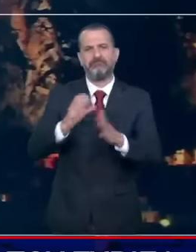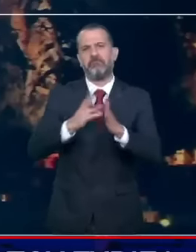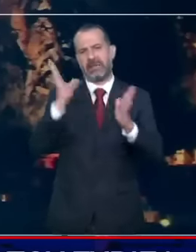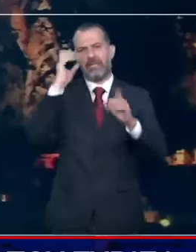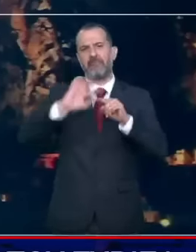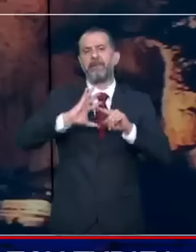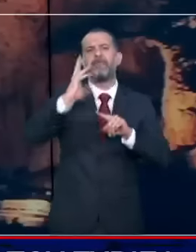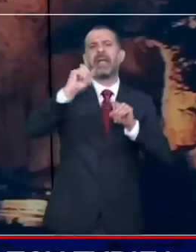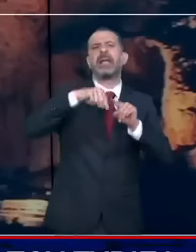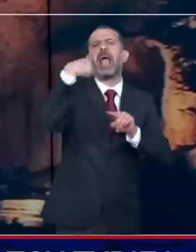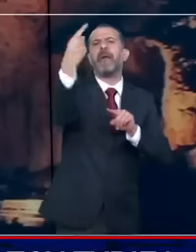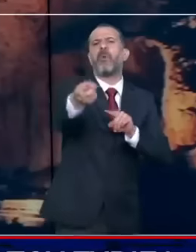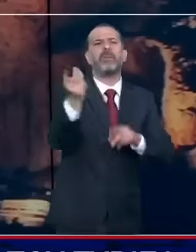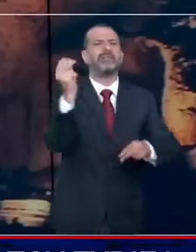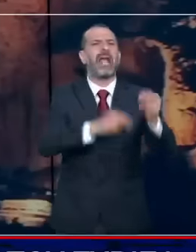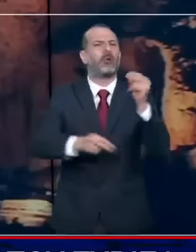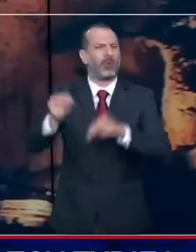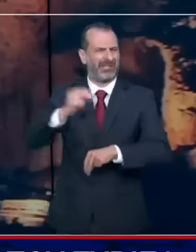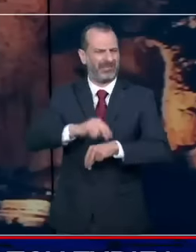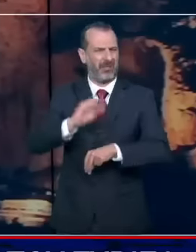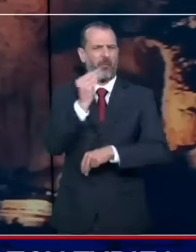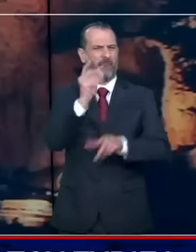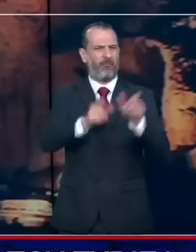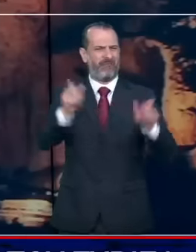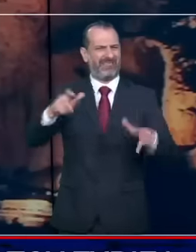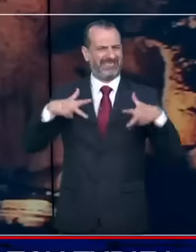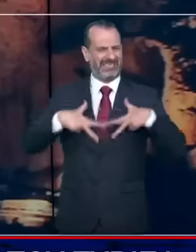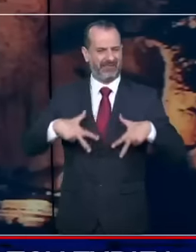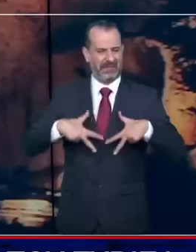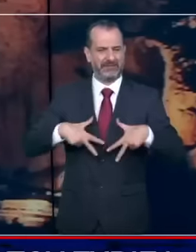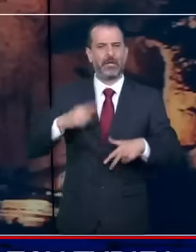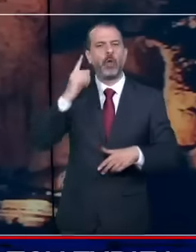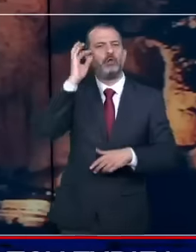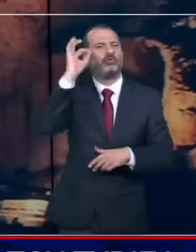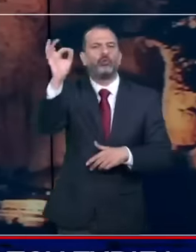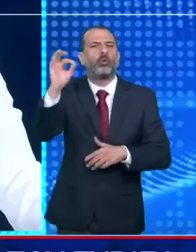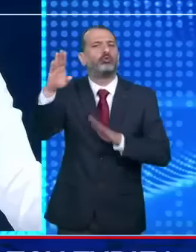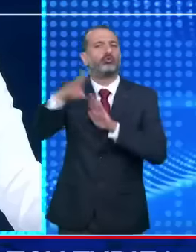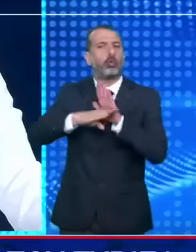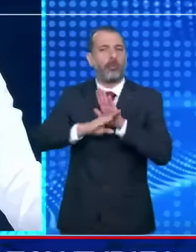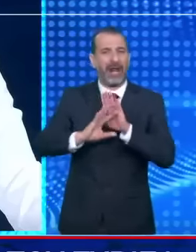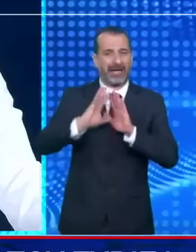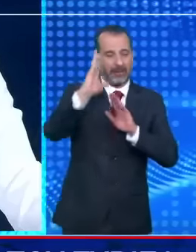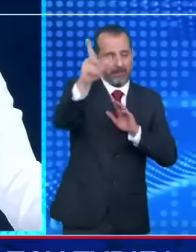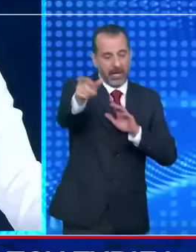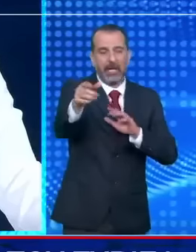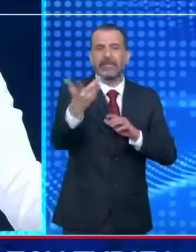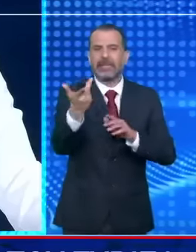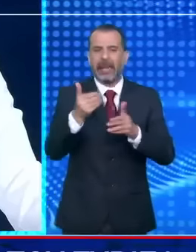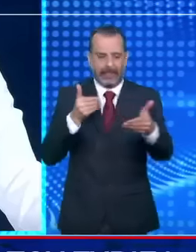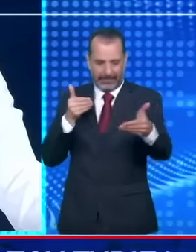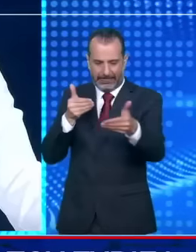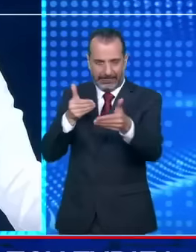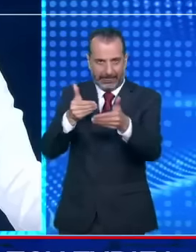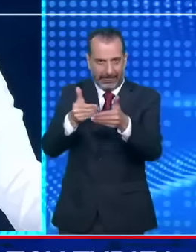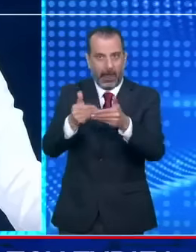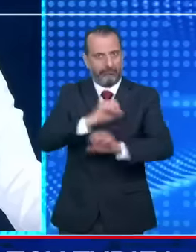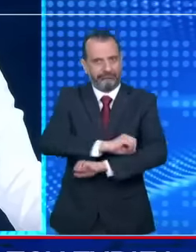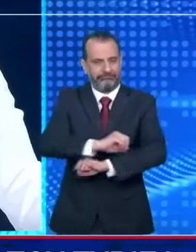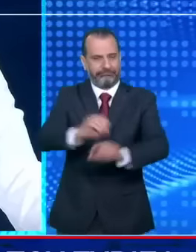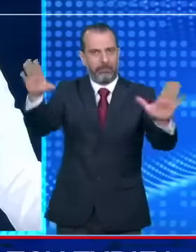εθνικές εκλογές. Δεν θα κάνουμε ένα προεκλογικό πρόγραμμα λίγες εβδομάδες πριν τις επόμενες εθνικές